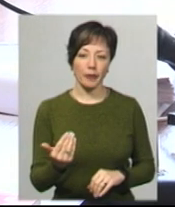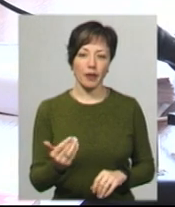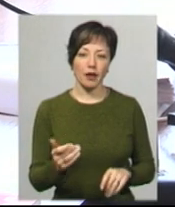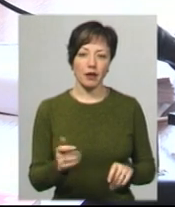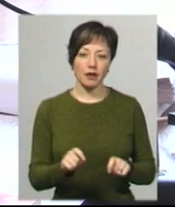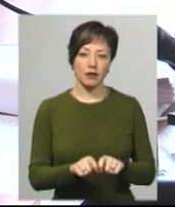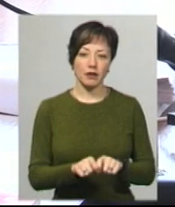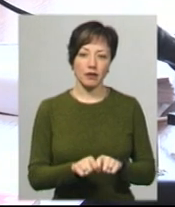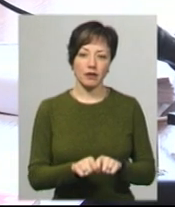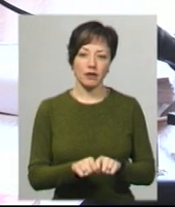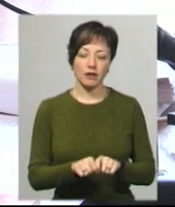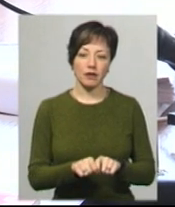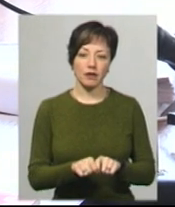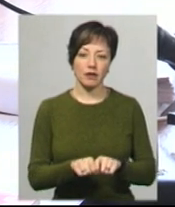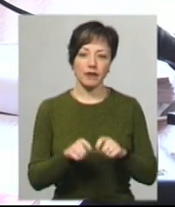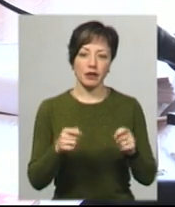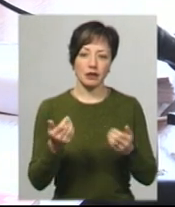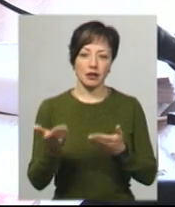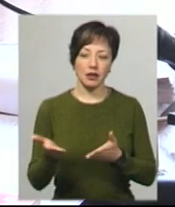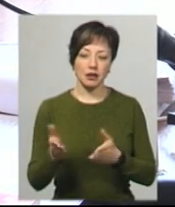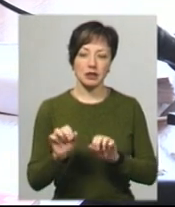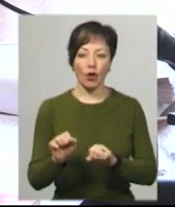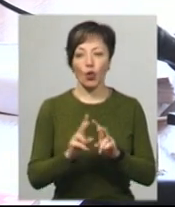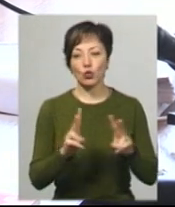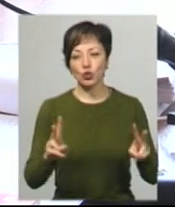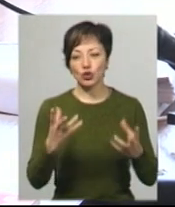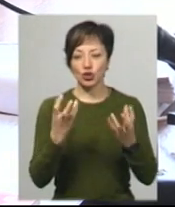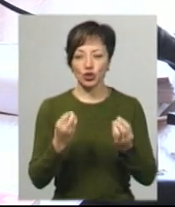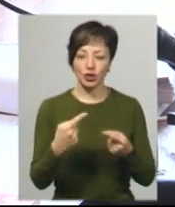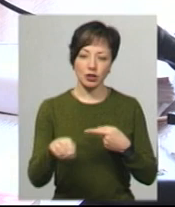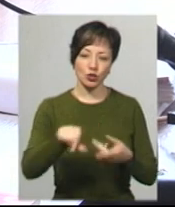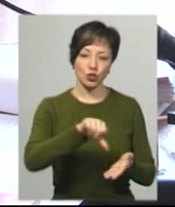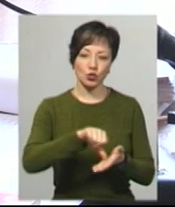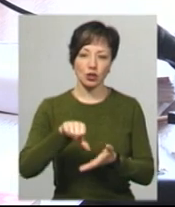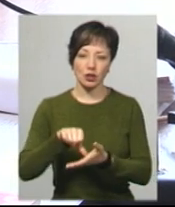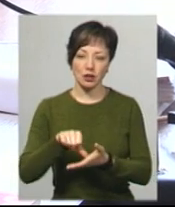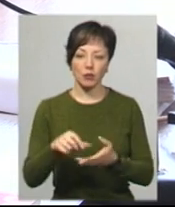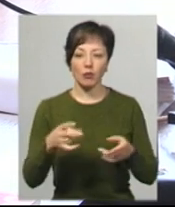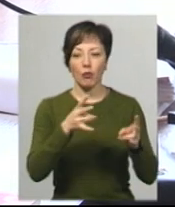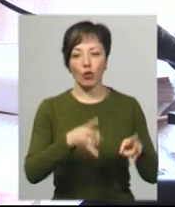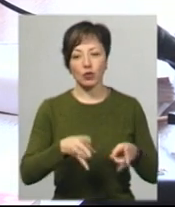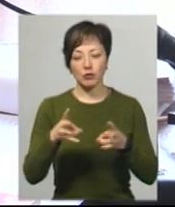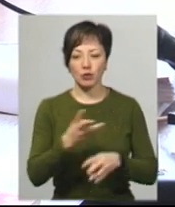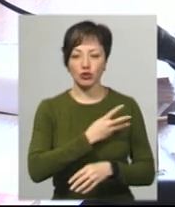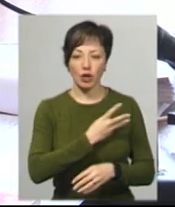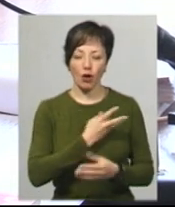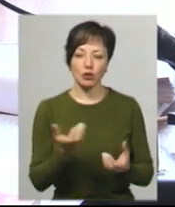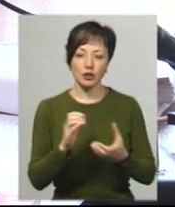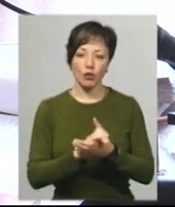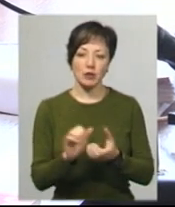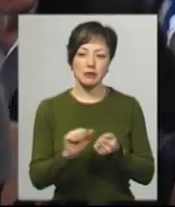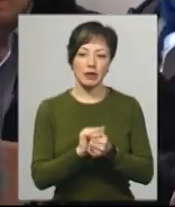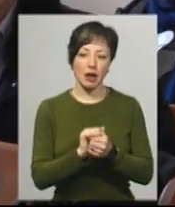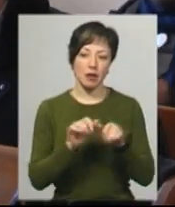відкрити стороні захисту. Можливо, ще хтось з інших учасників потерпілих бажає ознайомитись з